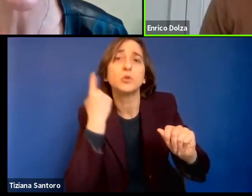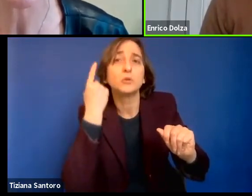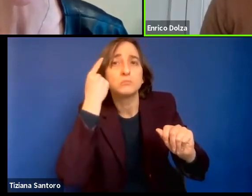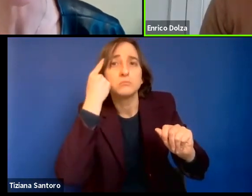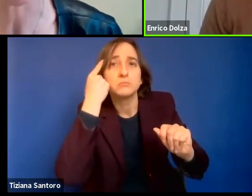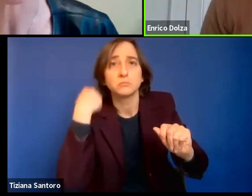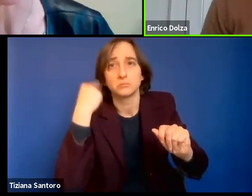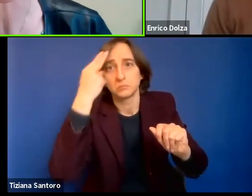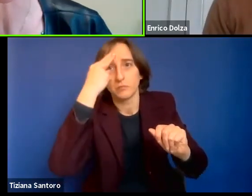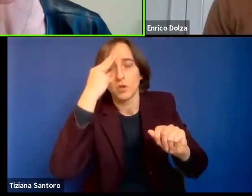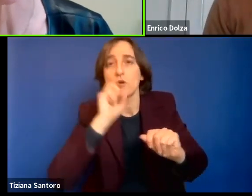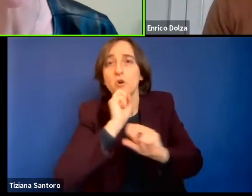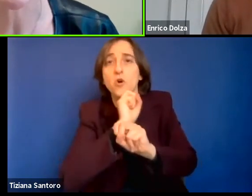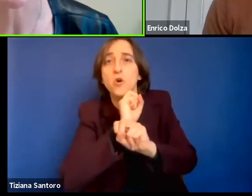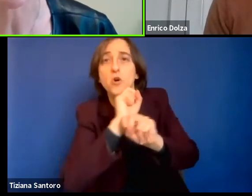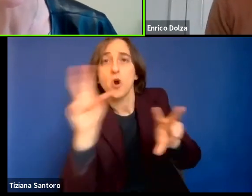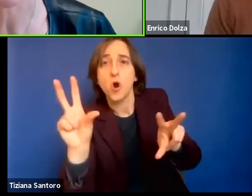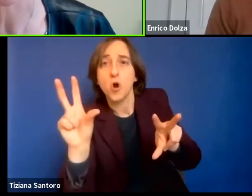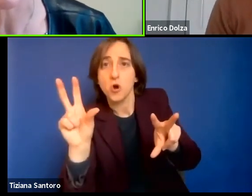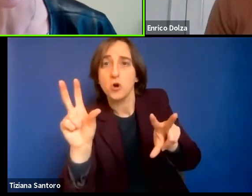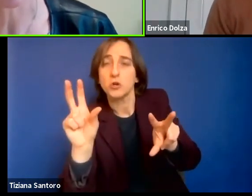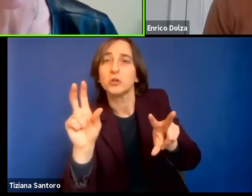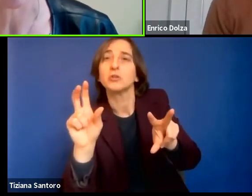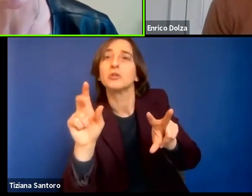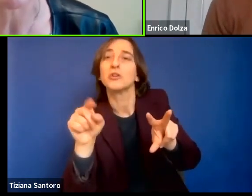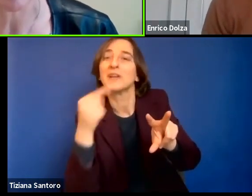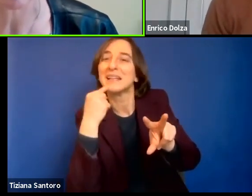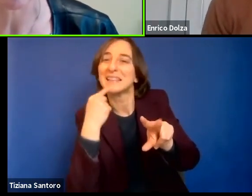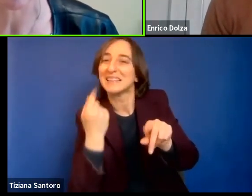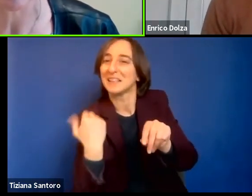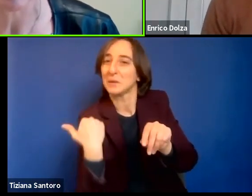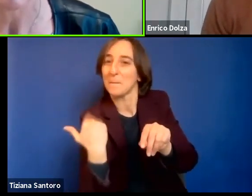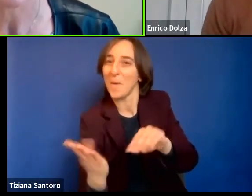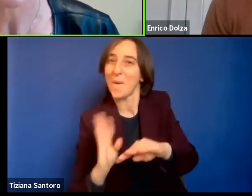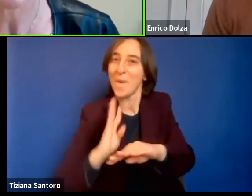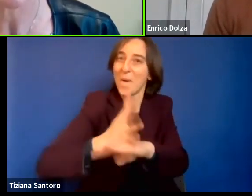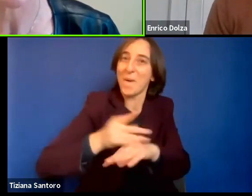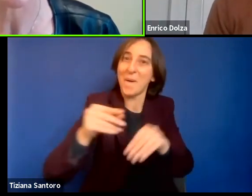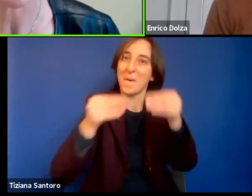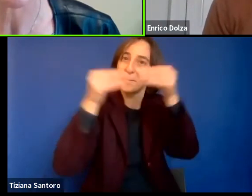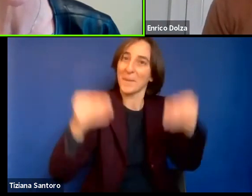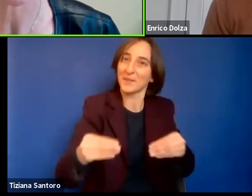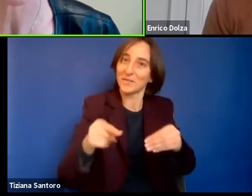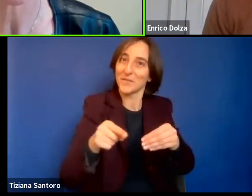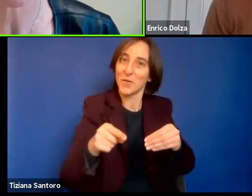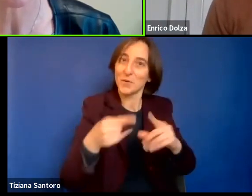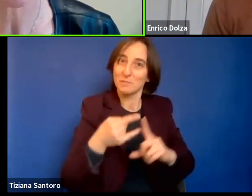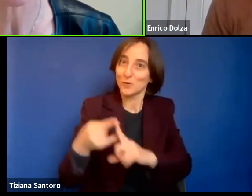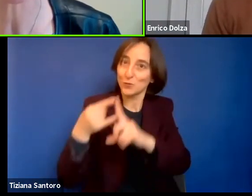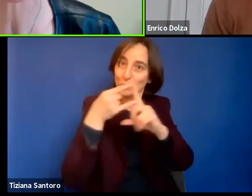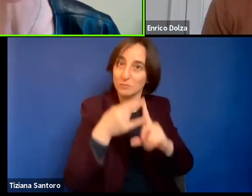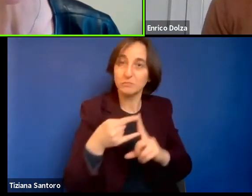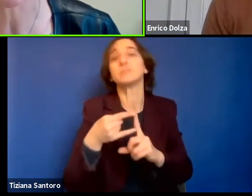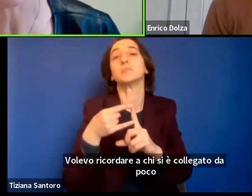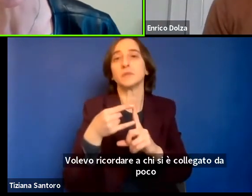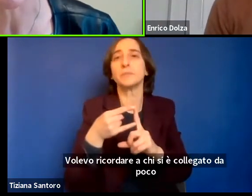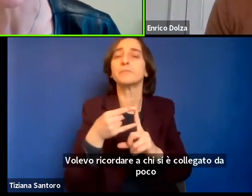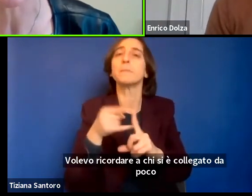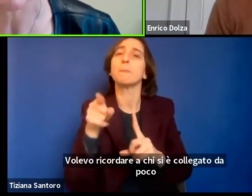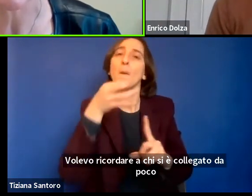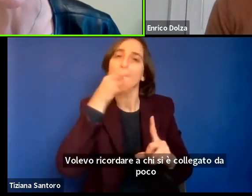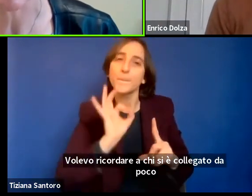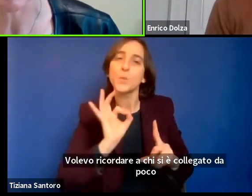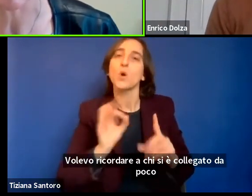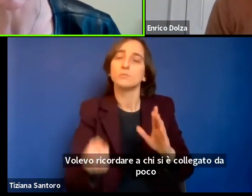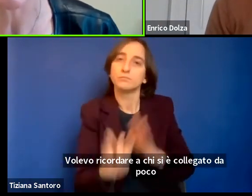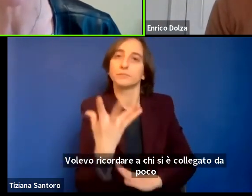è collegato attraverso la piattaforma Zoom soltanto da poco, che sono disponibili i sottotitoli